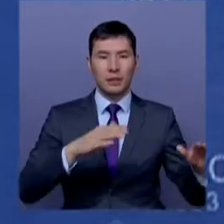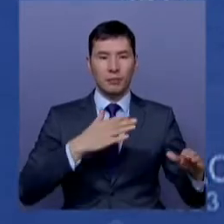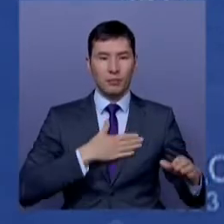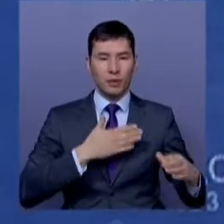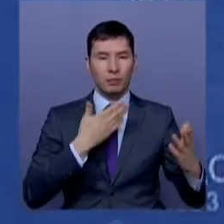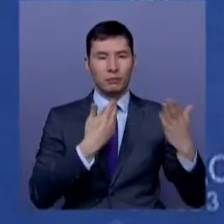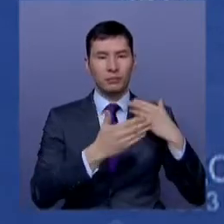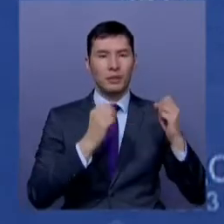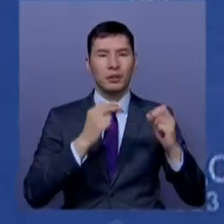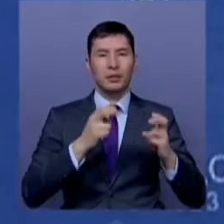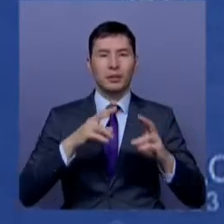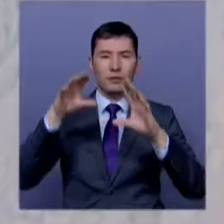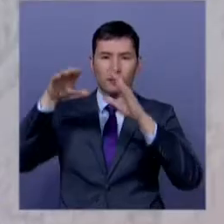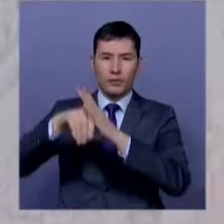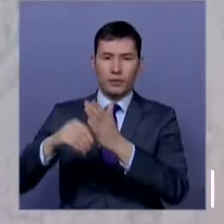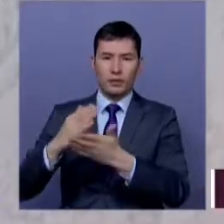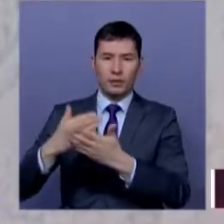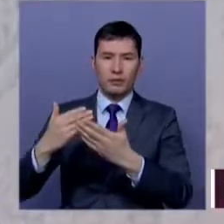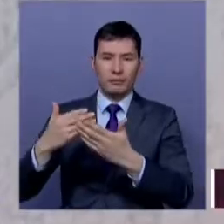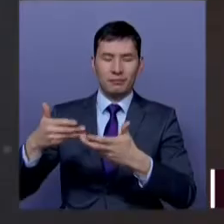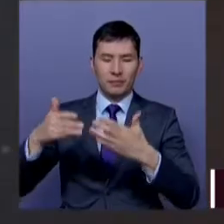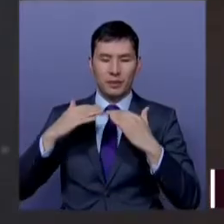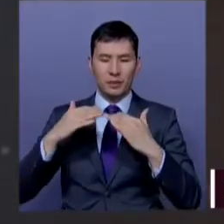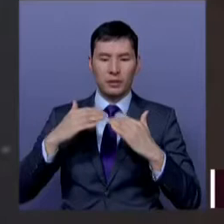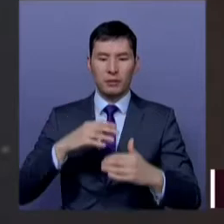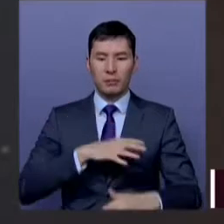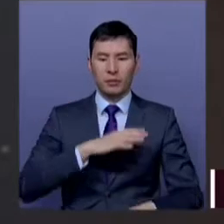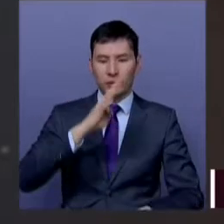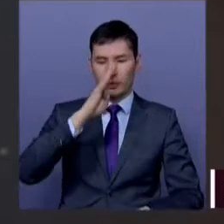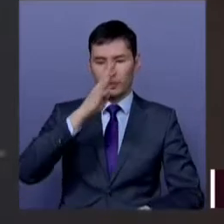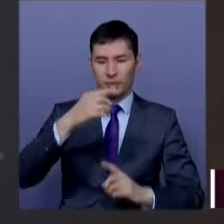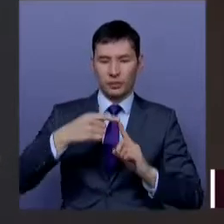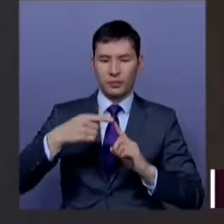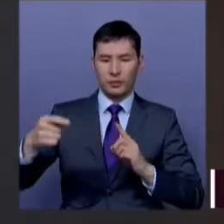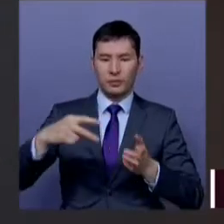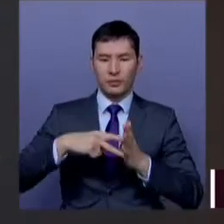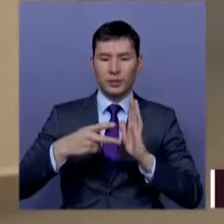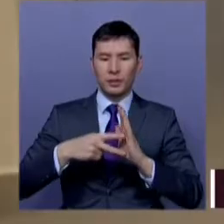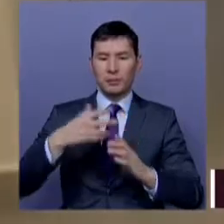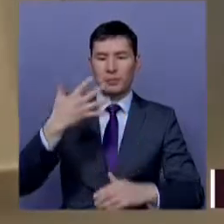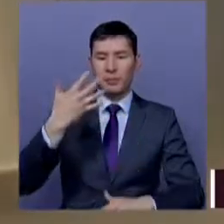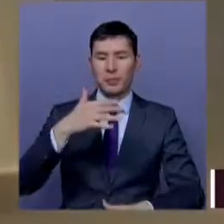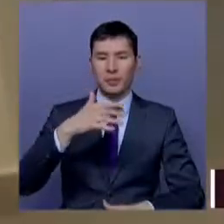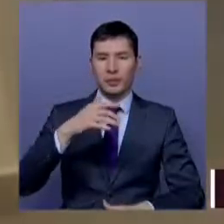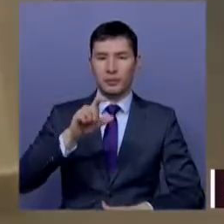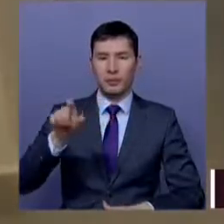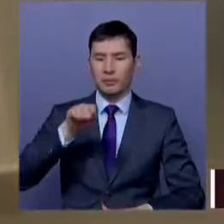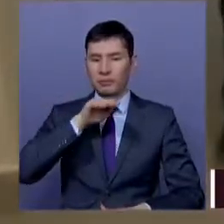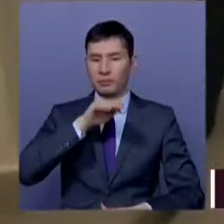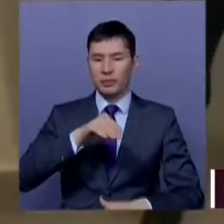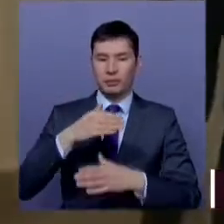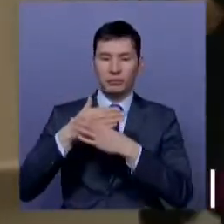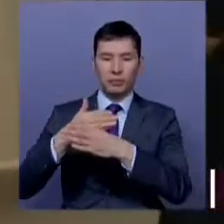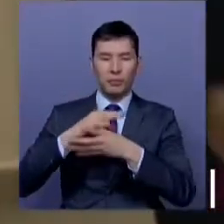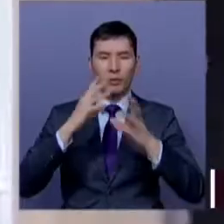Тәрбиелеу керек және баланың рөлінде боласың. 4 жыл апробацияда болған жобаның нәтижесінде 50-ден аса маман даярланып, олар 1200-дей